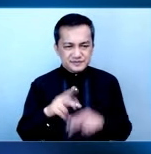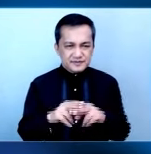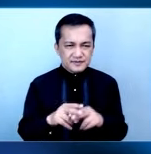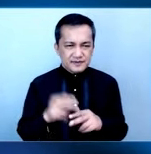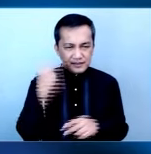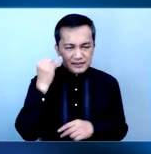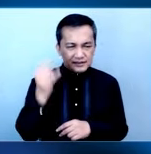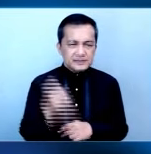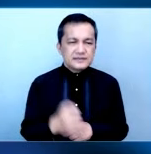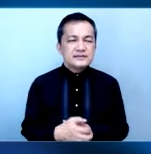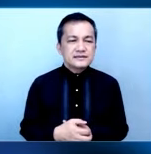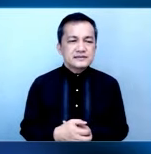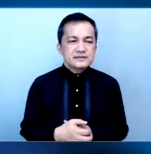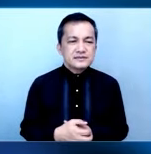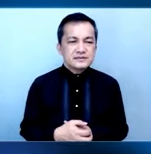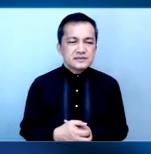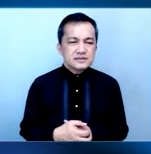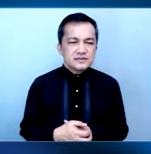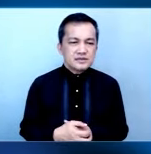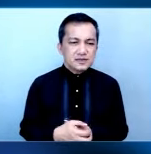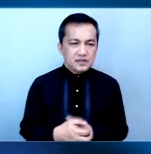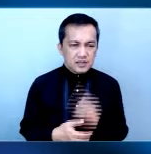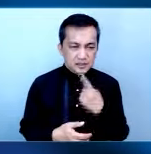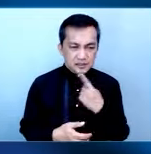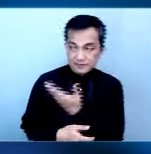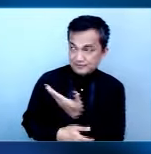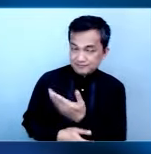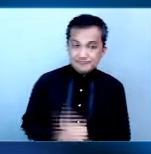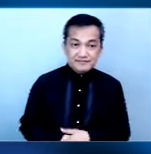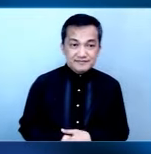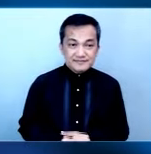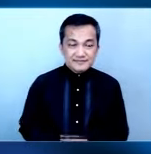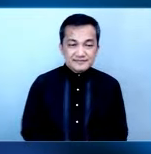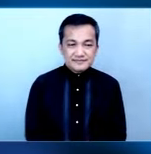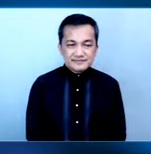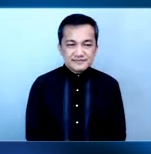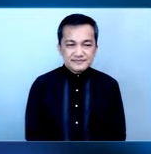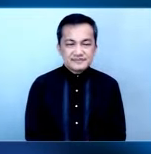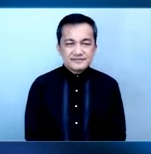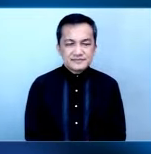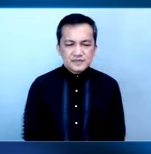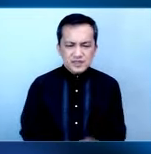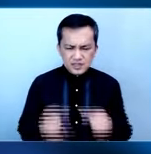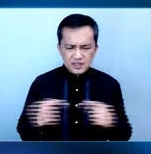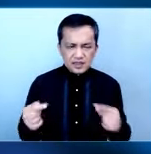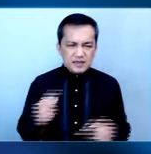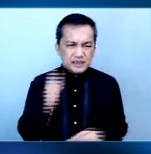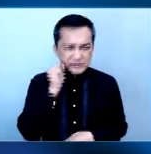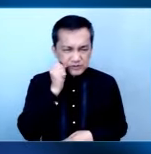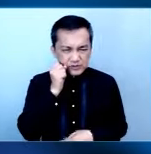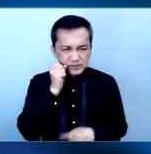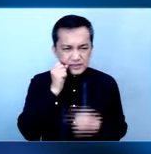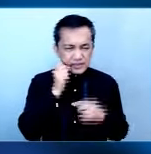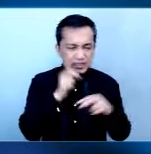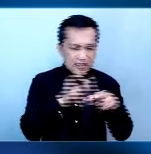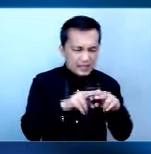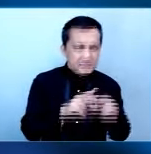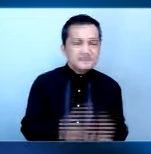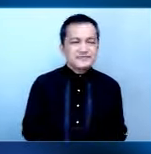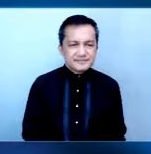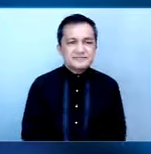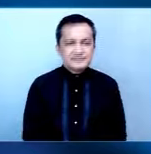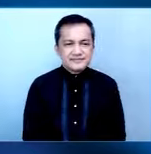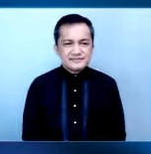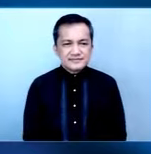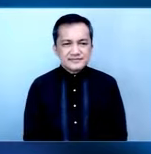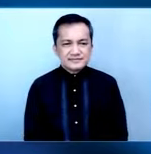giyan ng asin minsan. O, dahil, pati haba. Parang nagko-contrast po, Mami, yung asim at alat. Parang lalabas pa yung healthy yung tamis